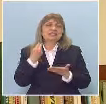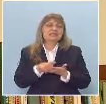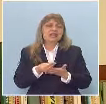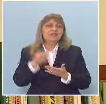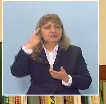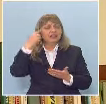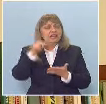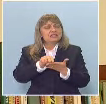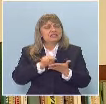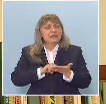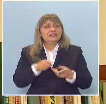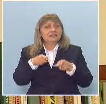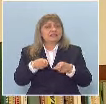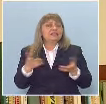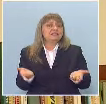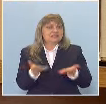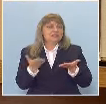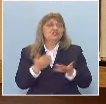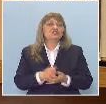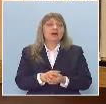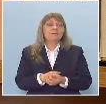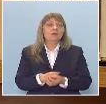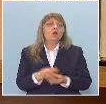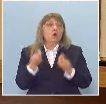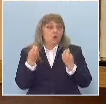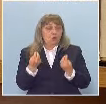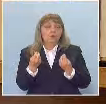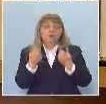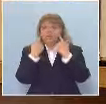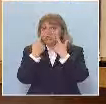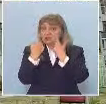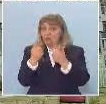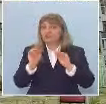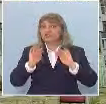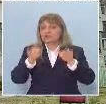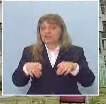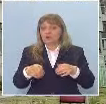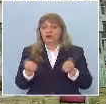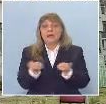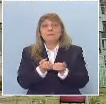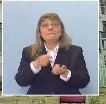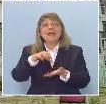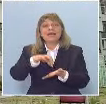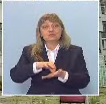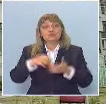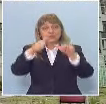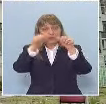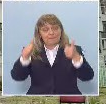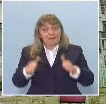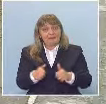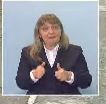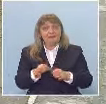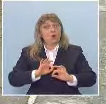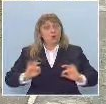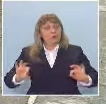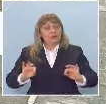за тези неща. И хубаво да го виждат в двора всеки път. Мястото на бюстпаметника вече е определено. Ще